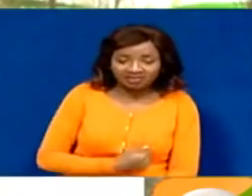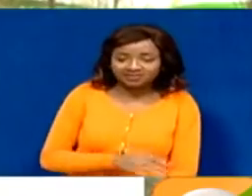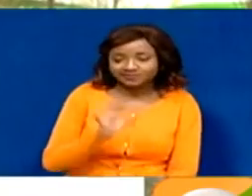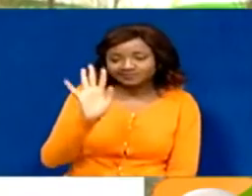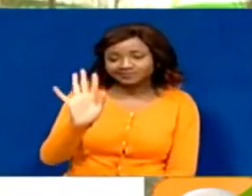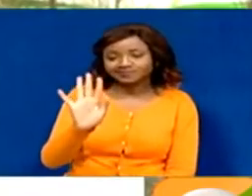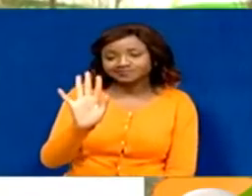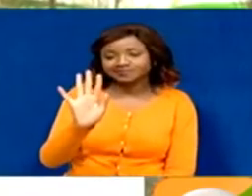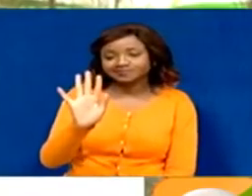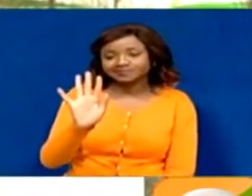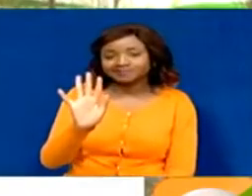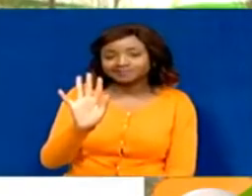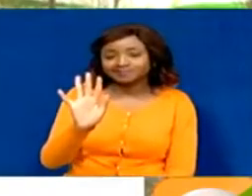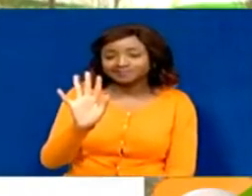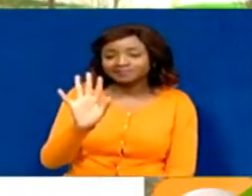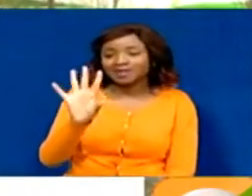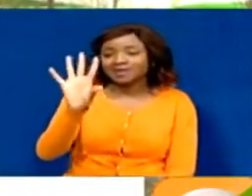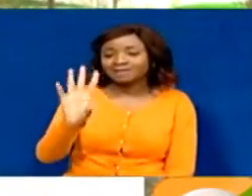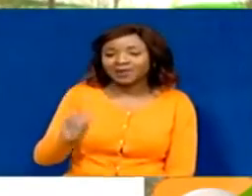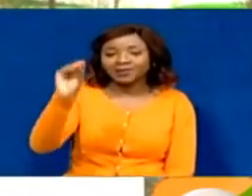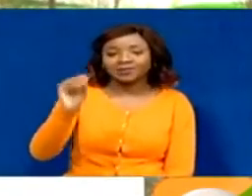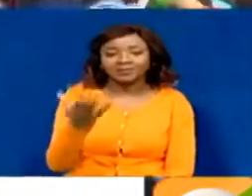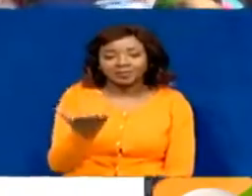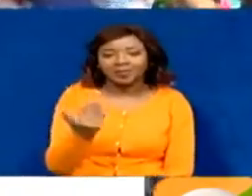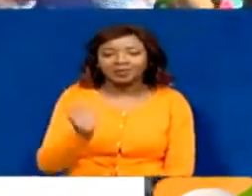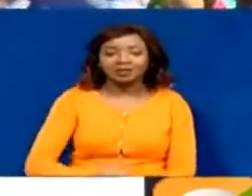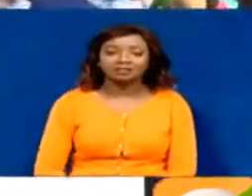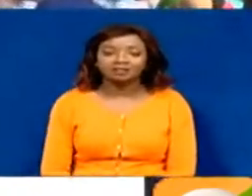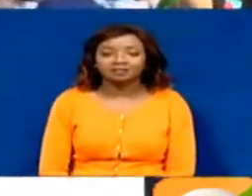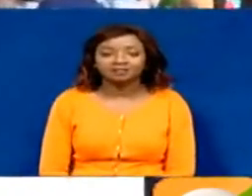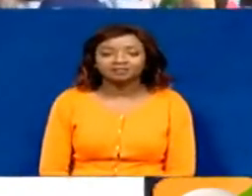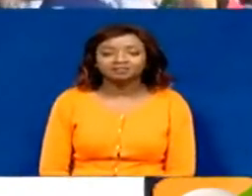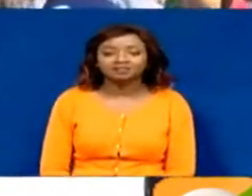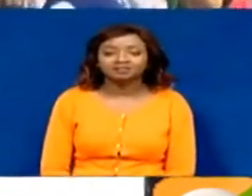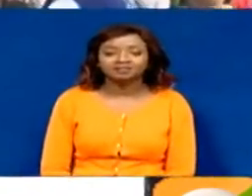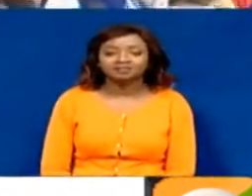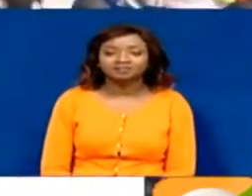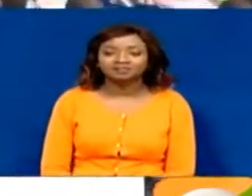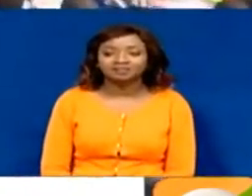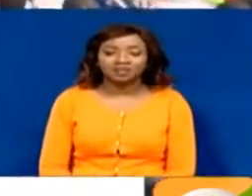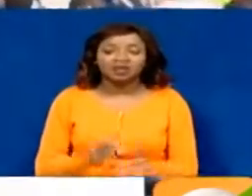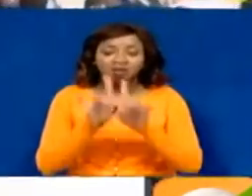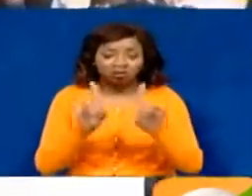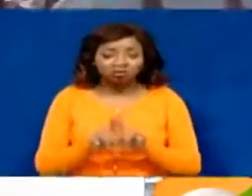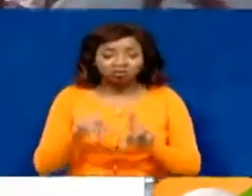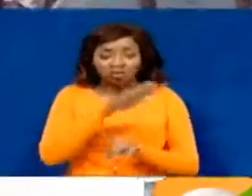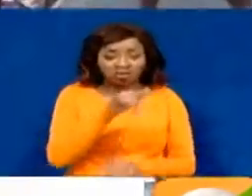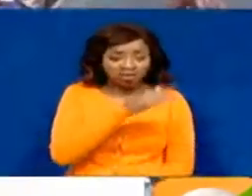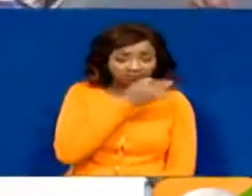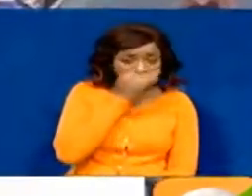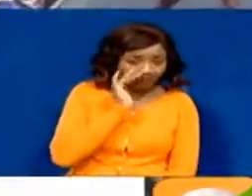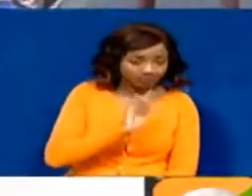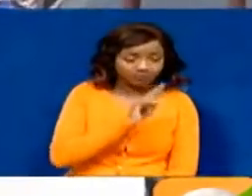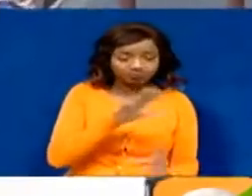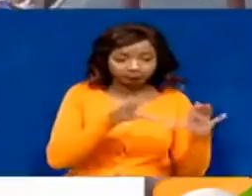chura haitazuia ng'ombe kunywa maji. Stung and rattled by the subsequent spate of defections in ANC and